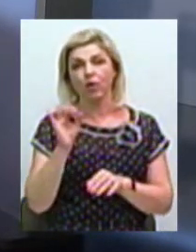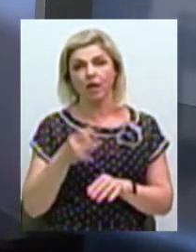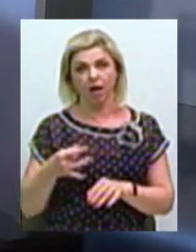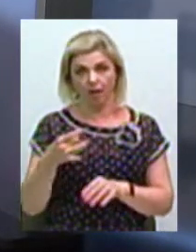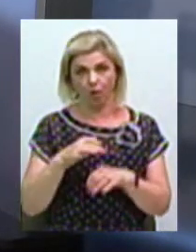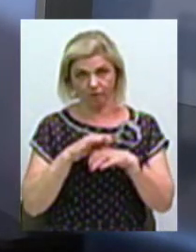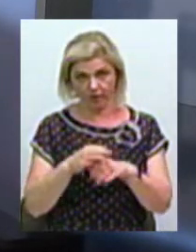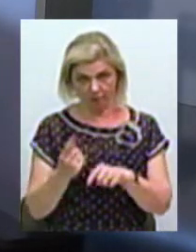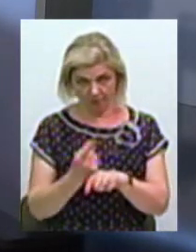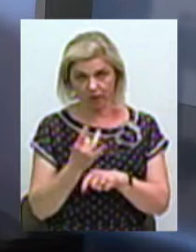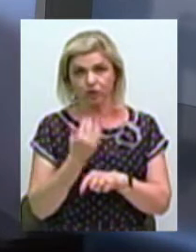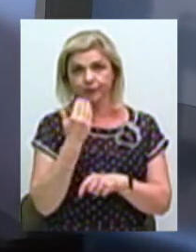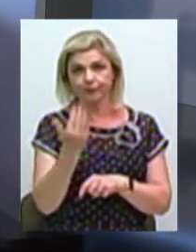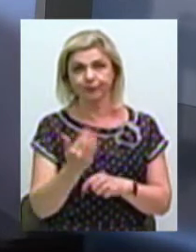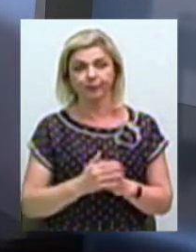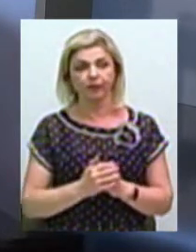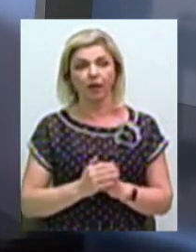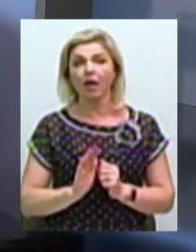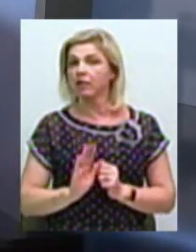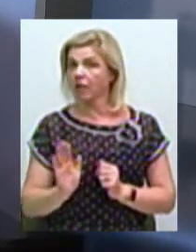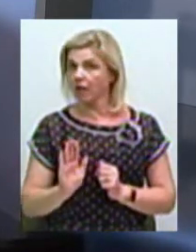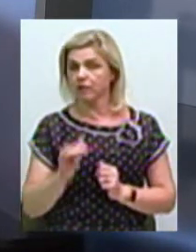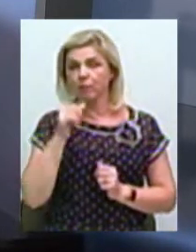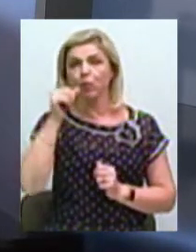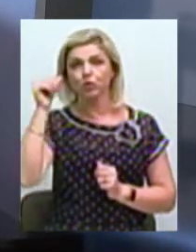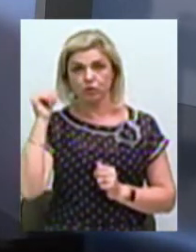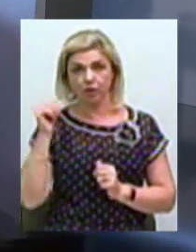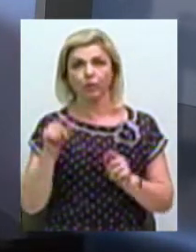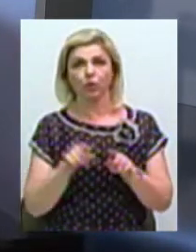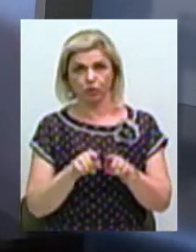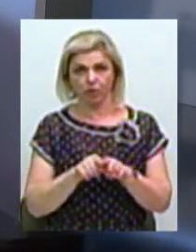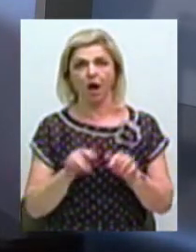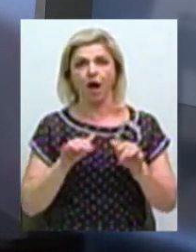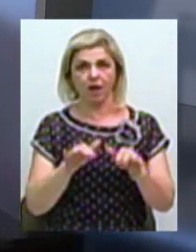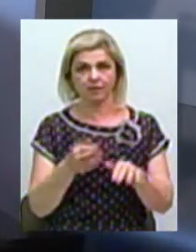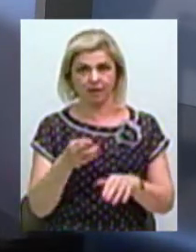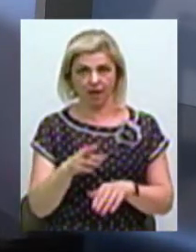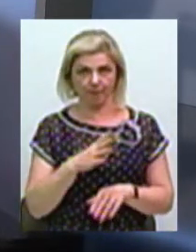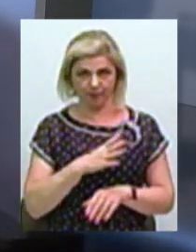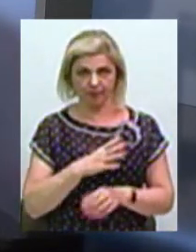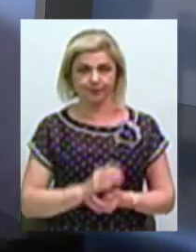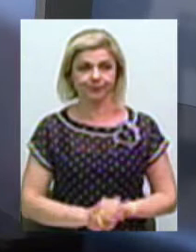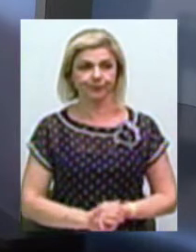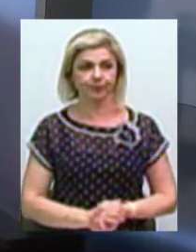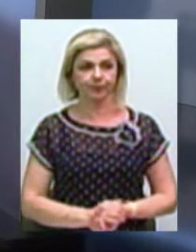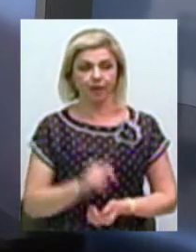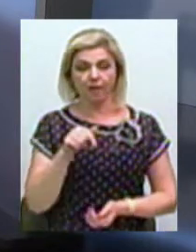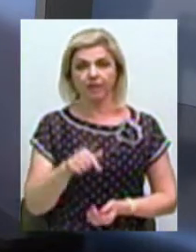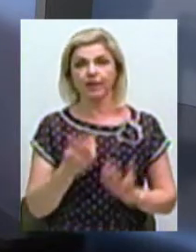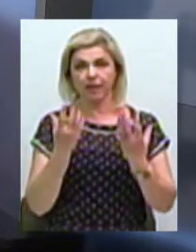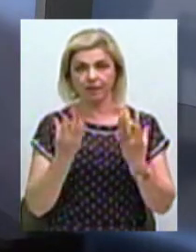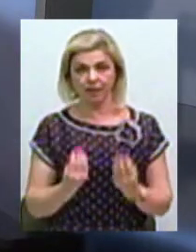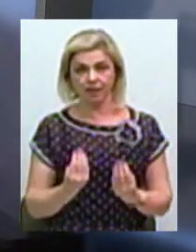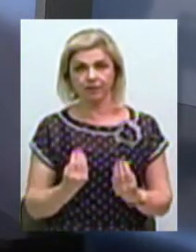вперше? Ні, в прошлом году, да, по-моєму, була теж така акція. Смотрите, ми в этот день, вот